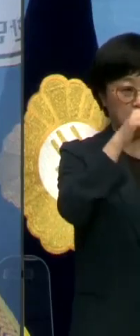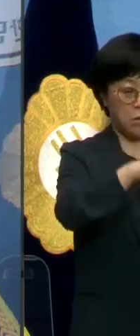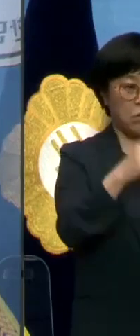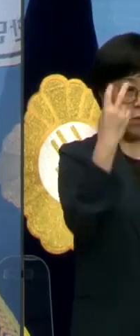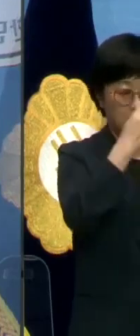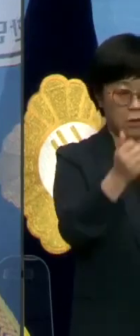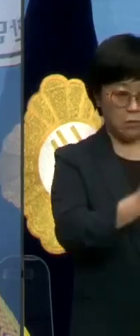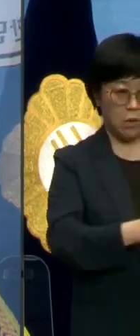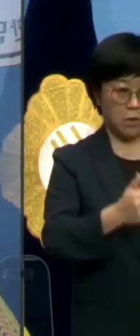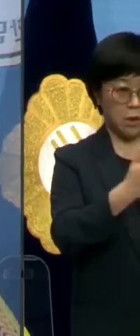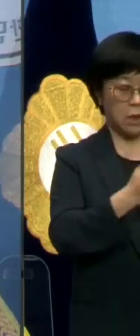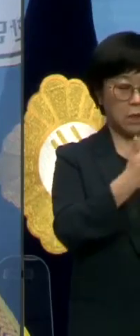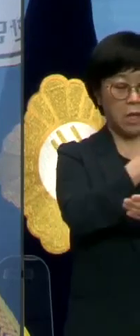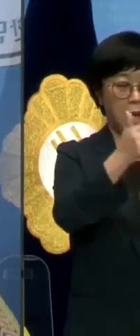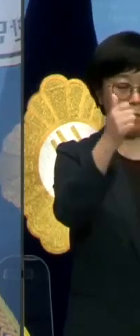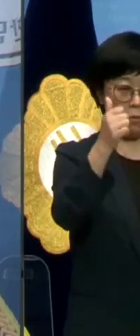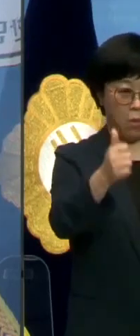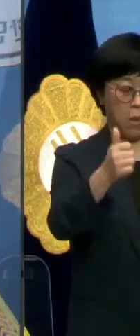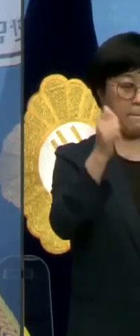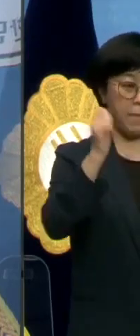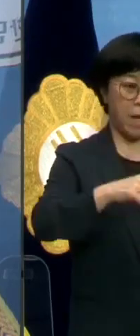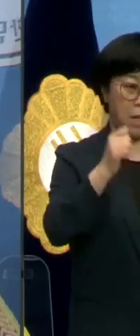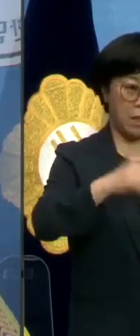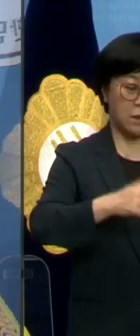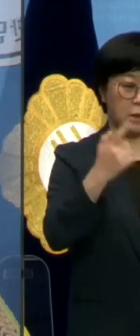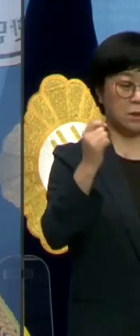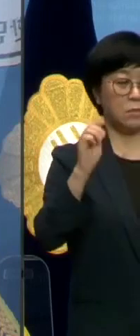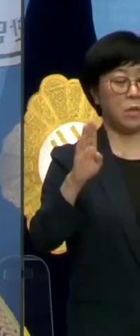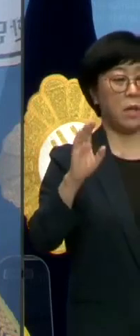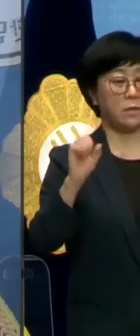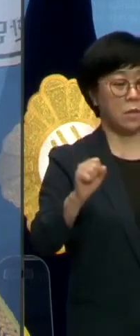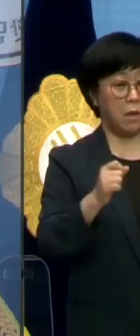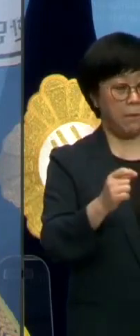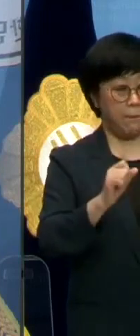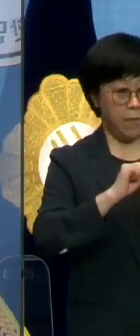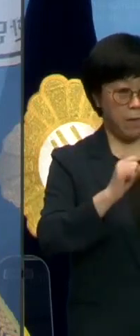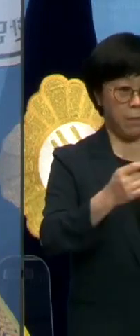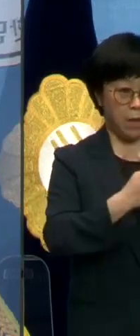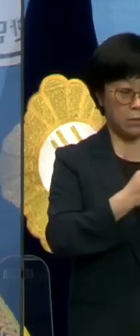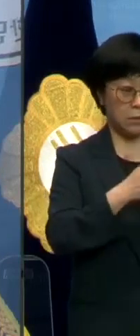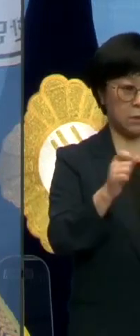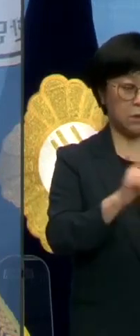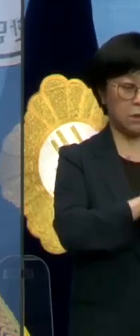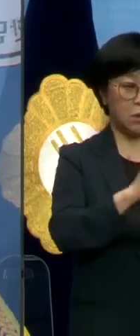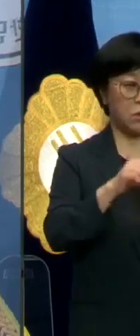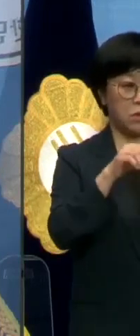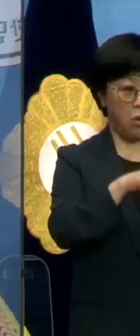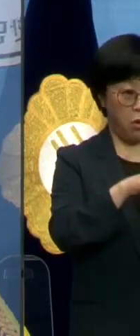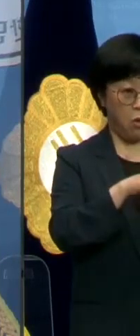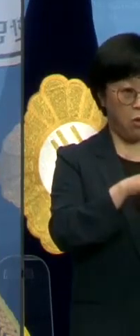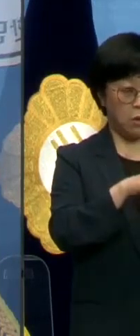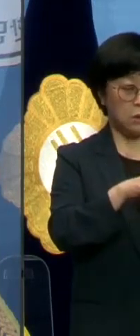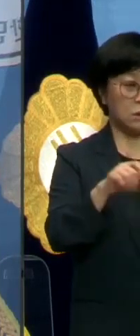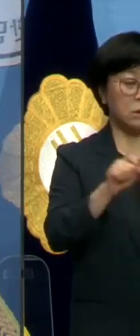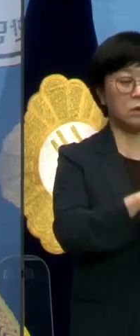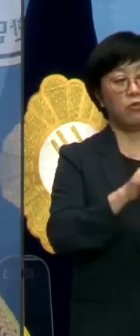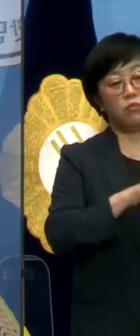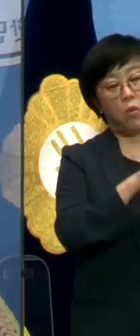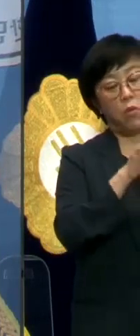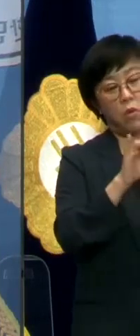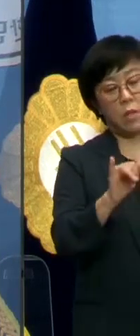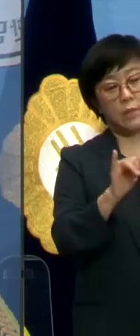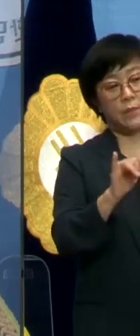중앙선거관리위원회는 대법원 판례를 들며 TBS의 캠페인은 특정 선거에서 특정